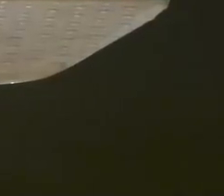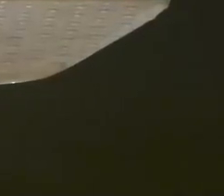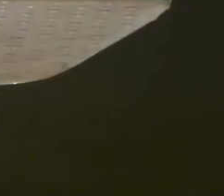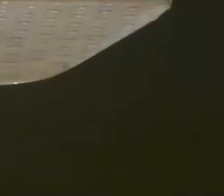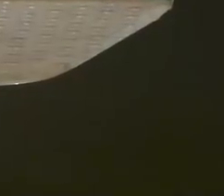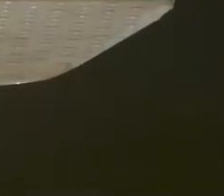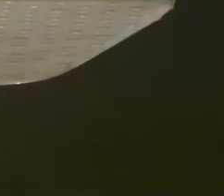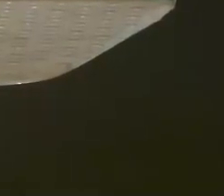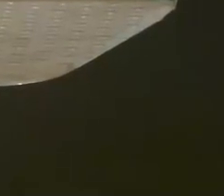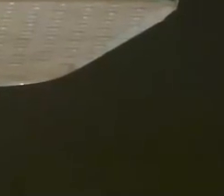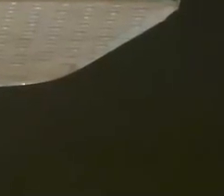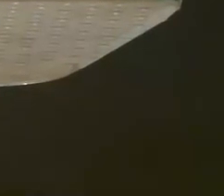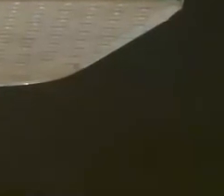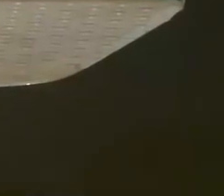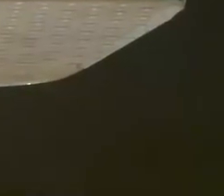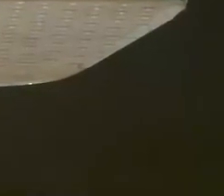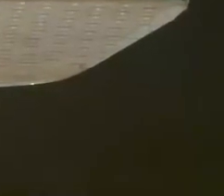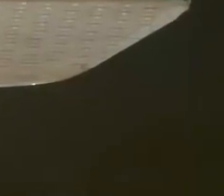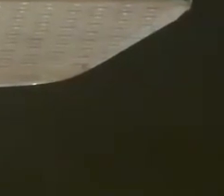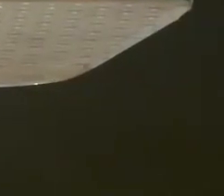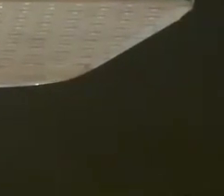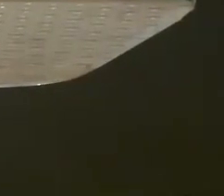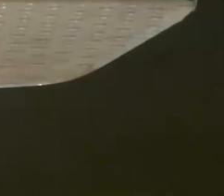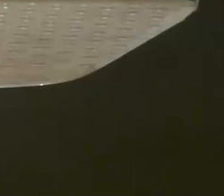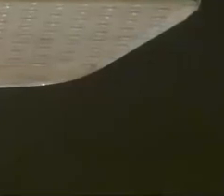gala chapitre 2 verset 15